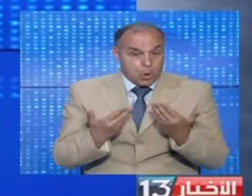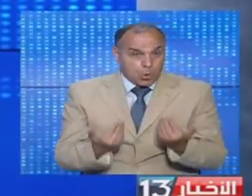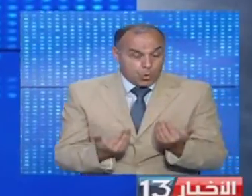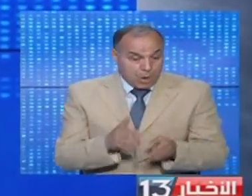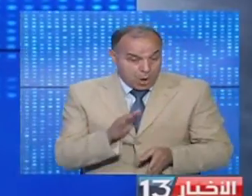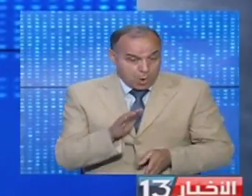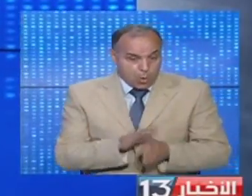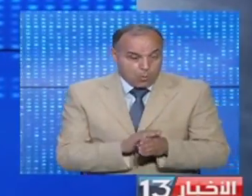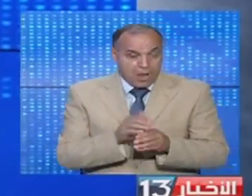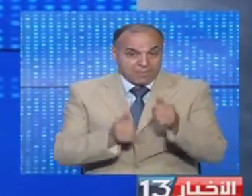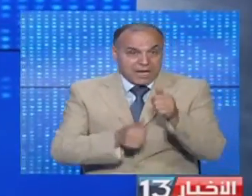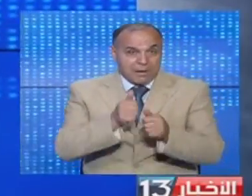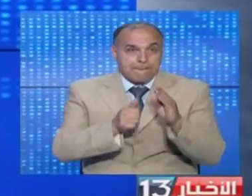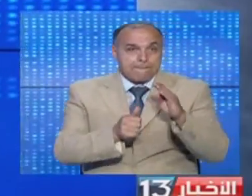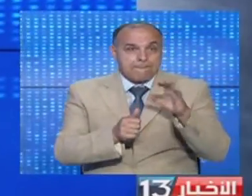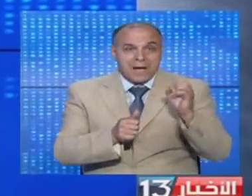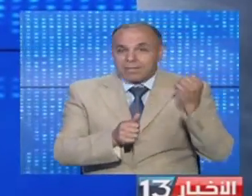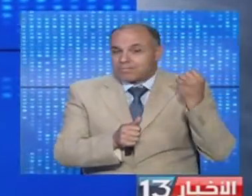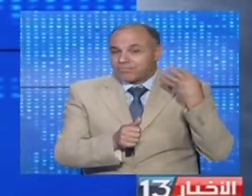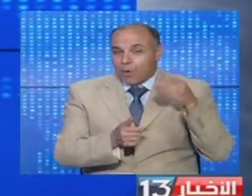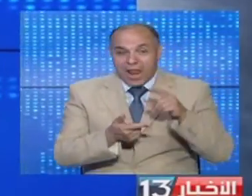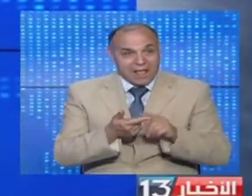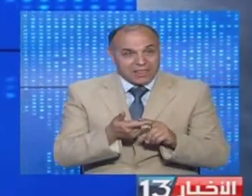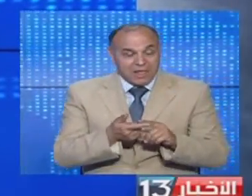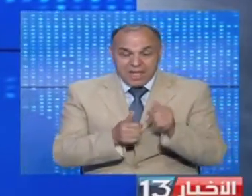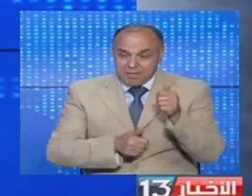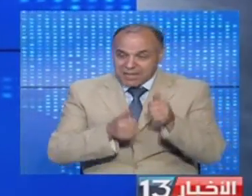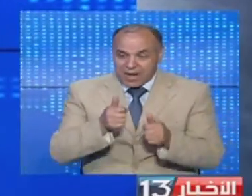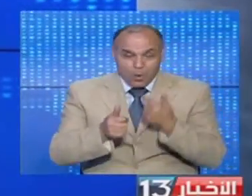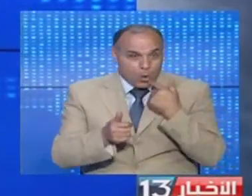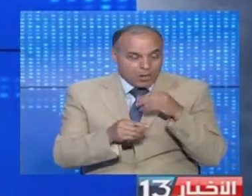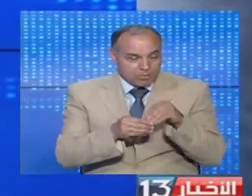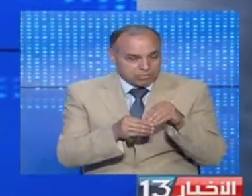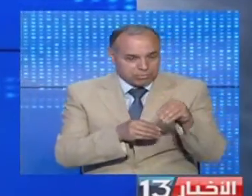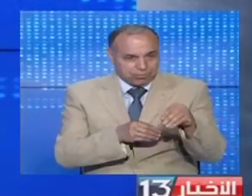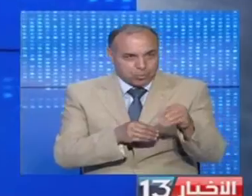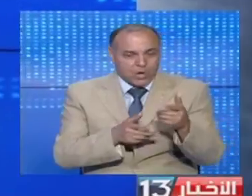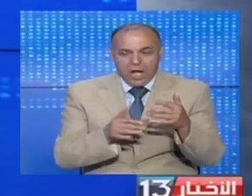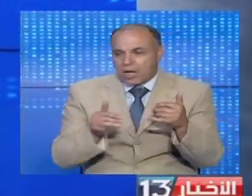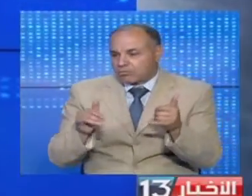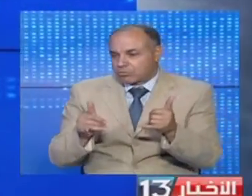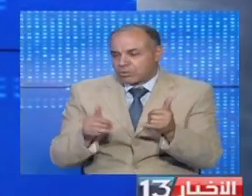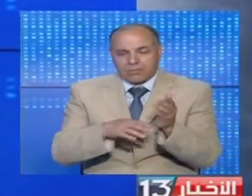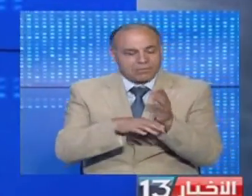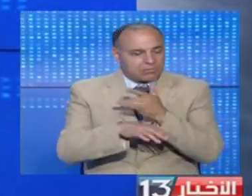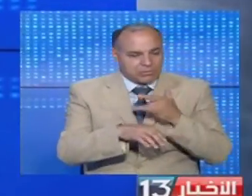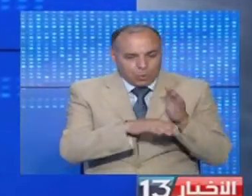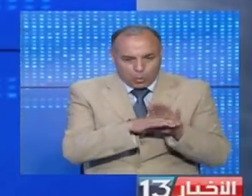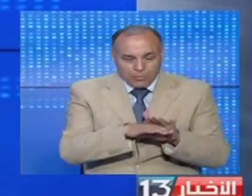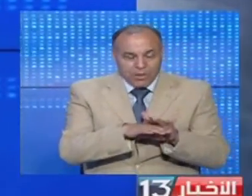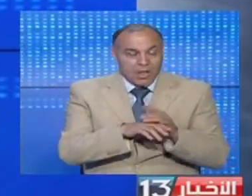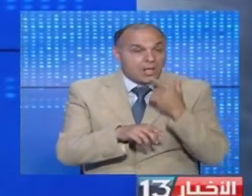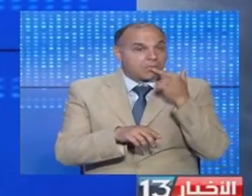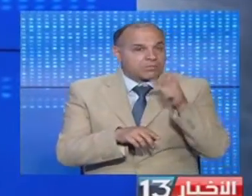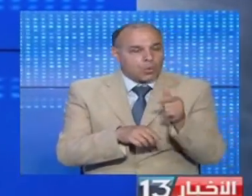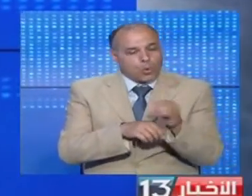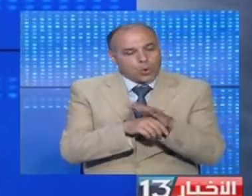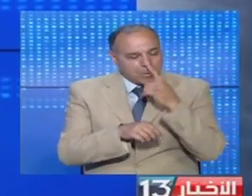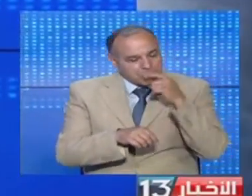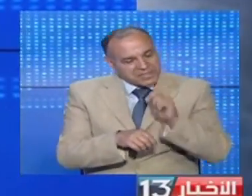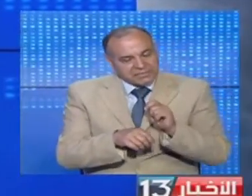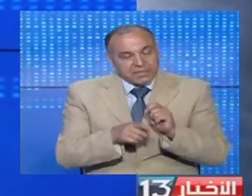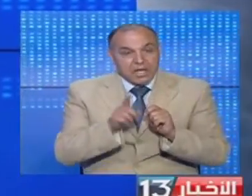اليوم امتحانات الباكالوريا البيضاء امتحانات اجريت وسط اجراءات صحيه فرضتها جاء